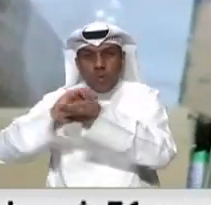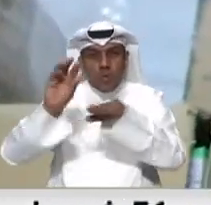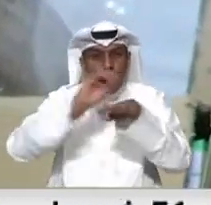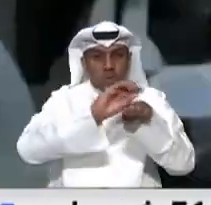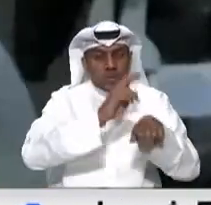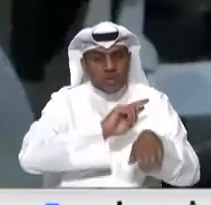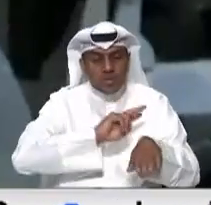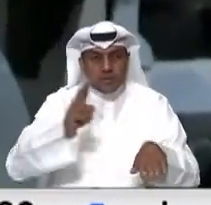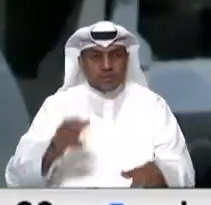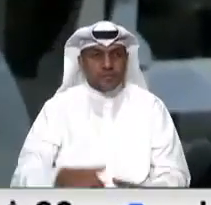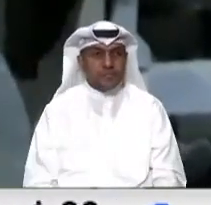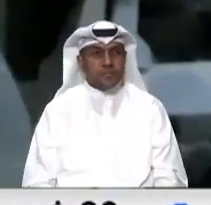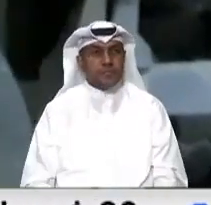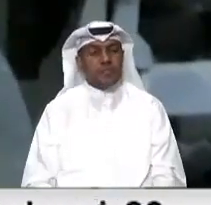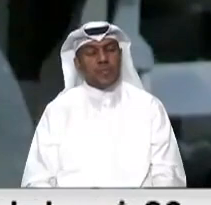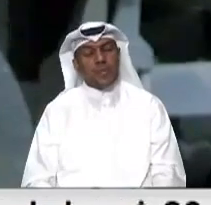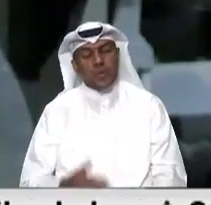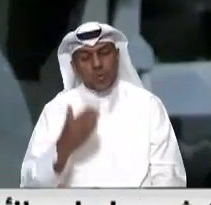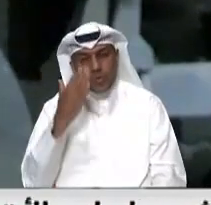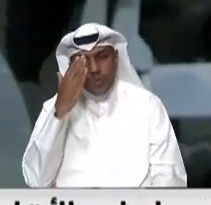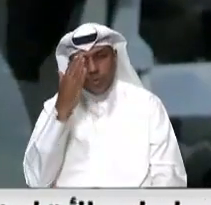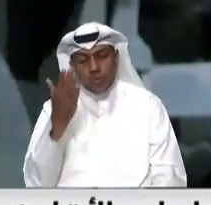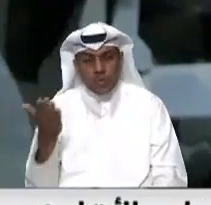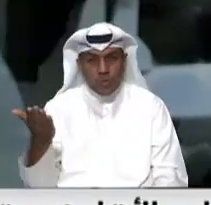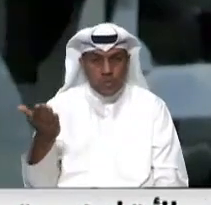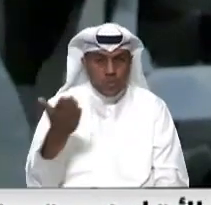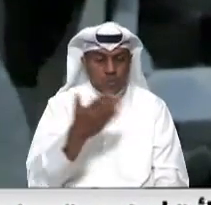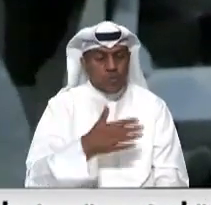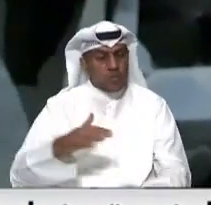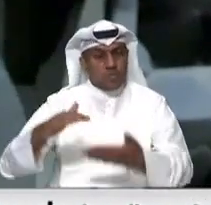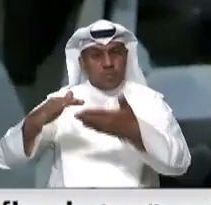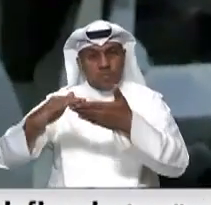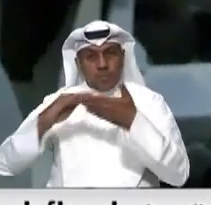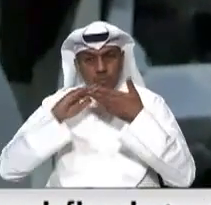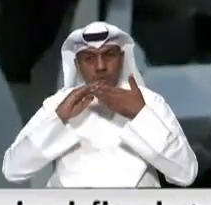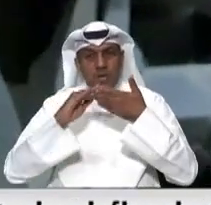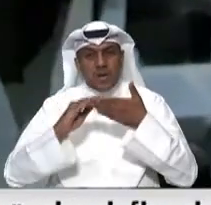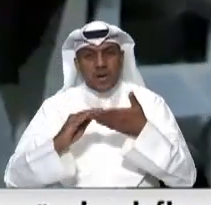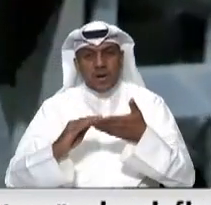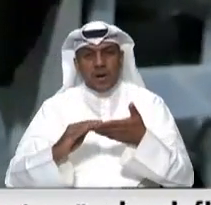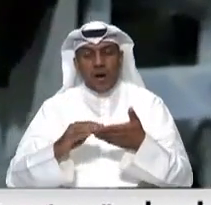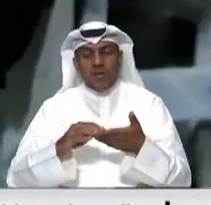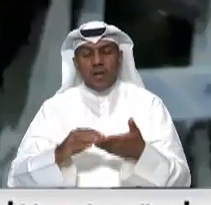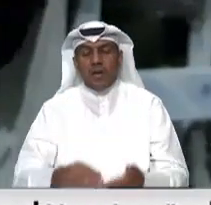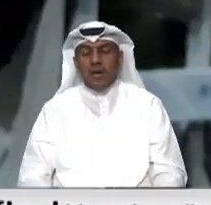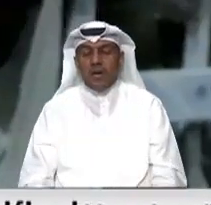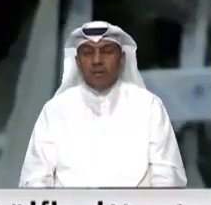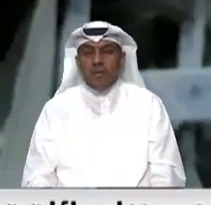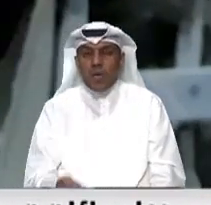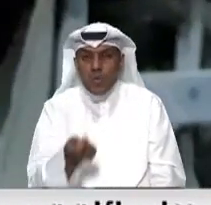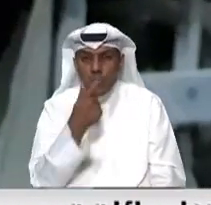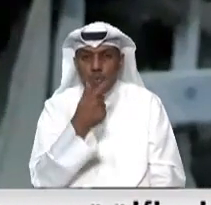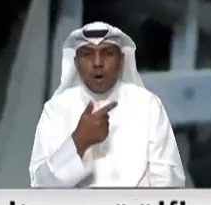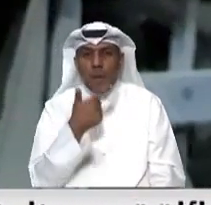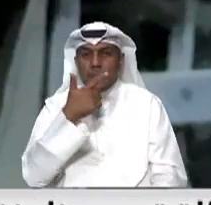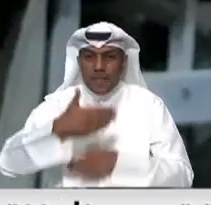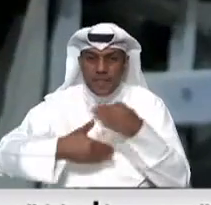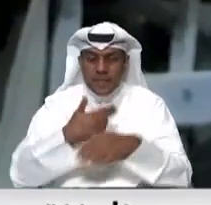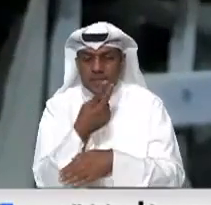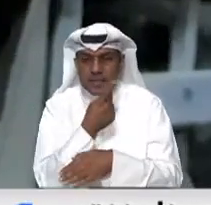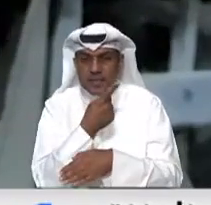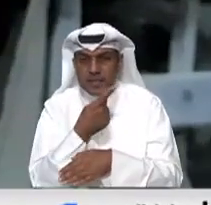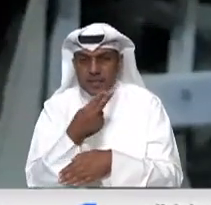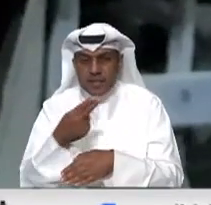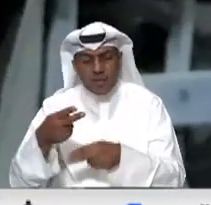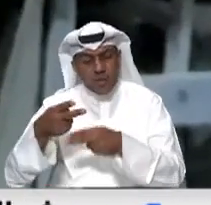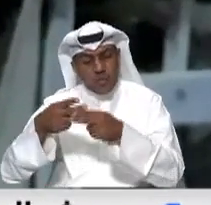المتواصل. اليوم تصلنا شحنة ثانية من المساعدات الطبية من إخوتنا في دولة الكويت الشقيقة الذين نثمن